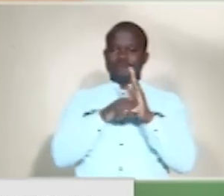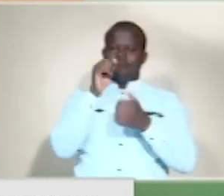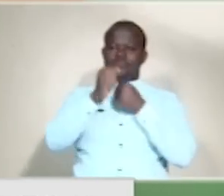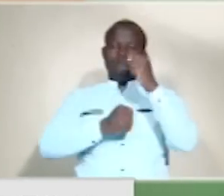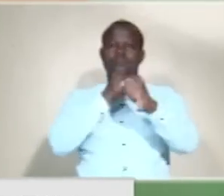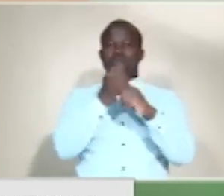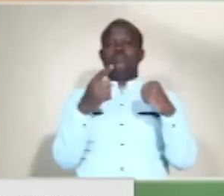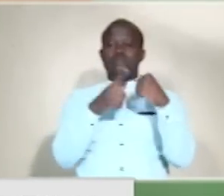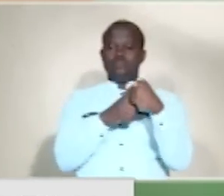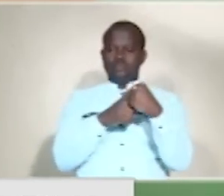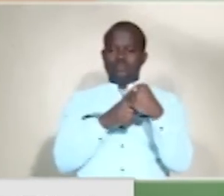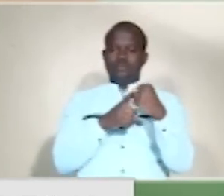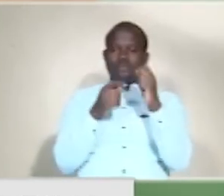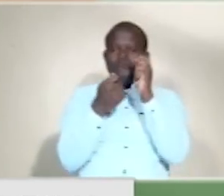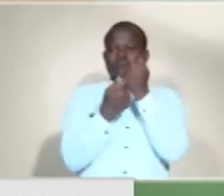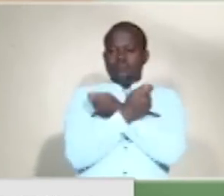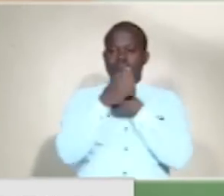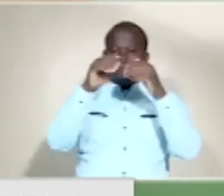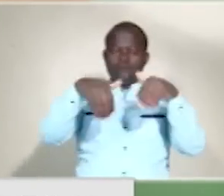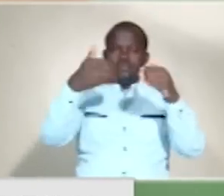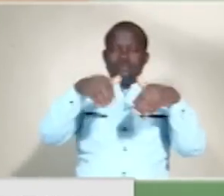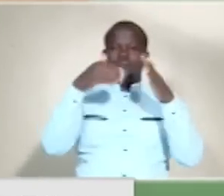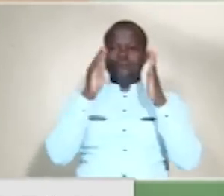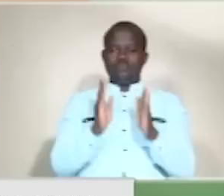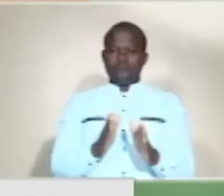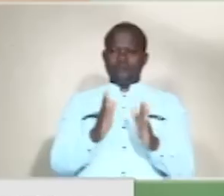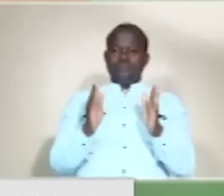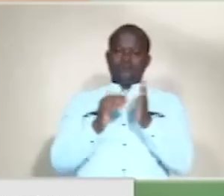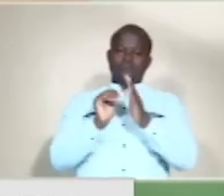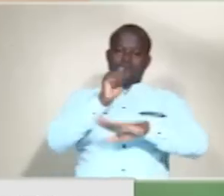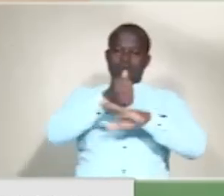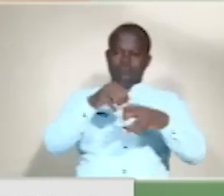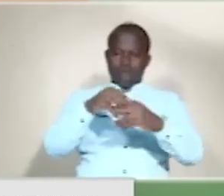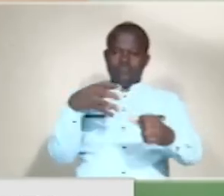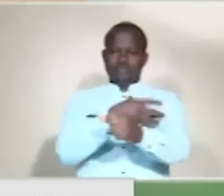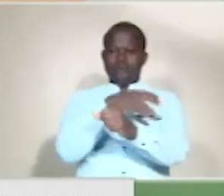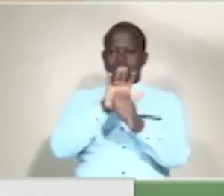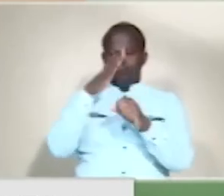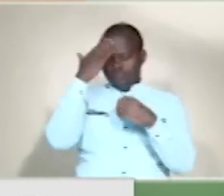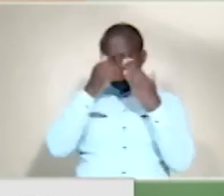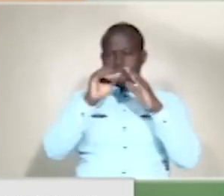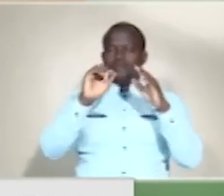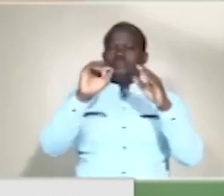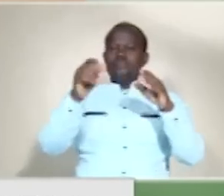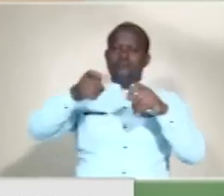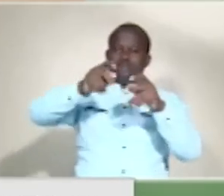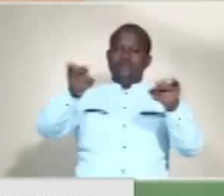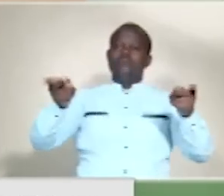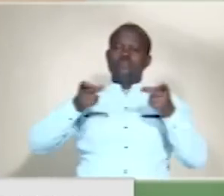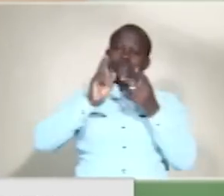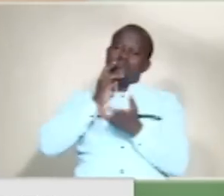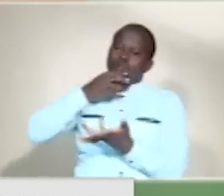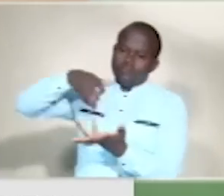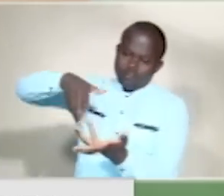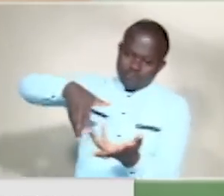y'imyaka itandatu yo guhindura ubuhinzi, hashyizwemo imbaraga nyinshi cyane kugira ngo twongere ubuso bwuhirwa. Twashyize